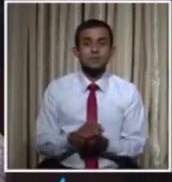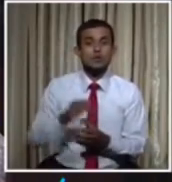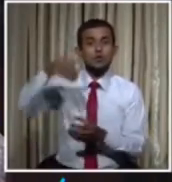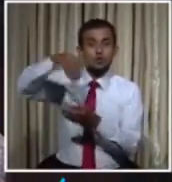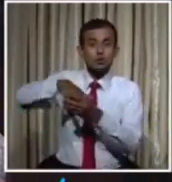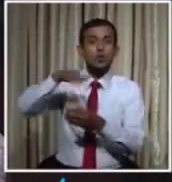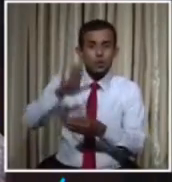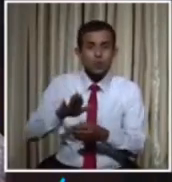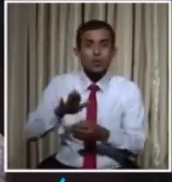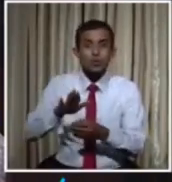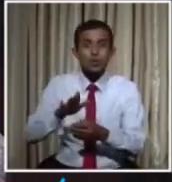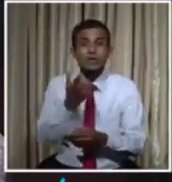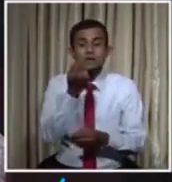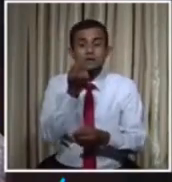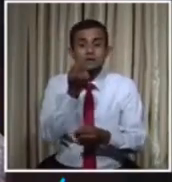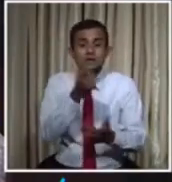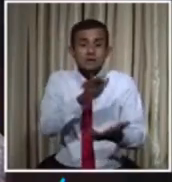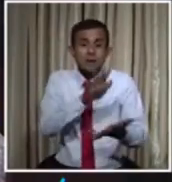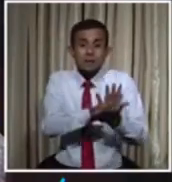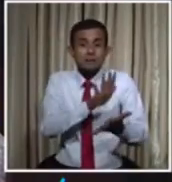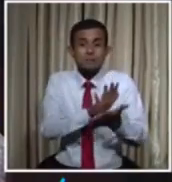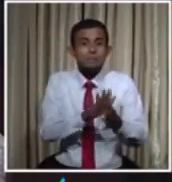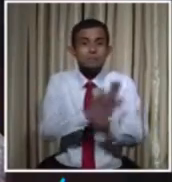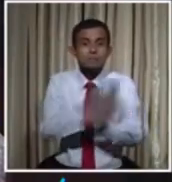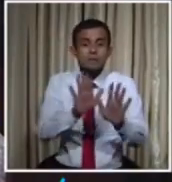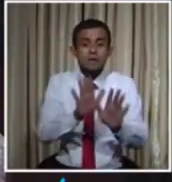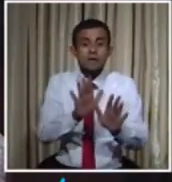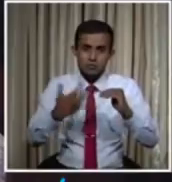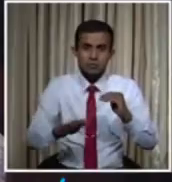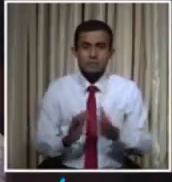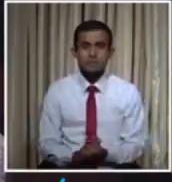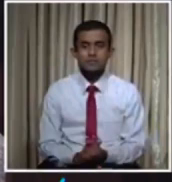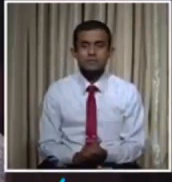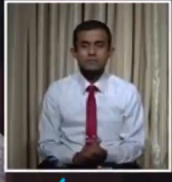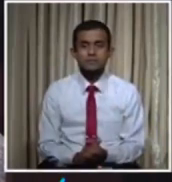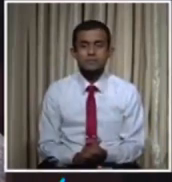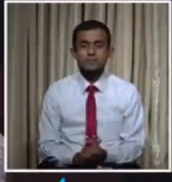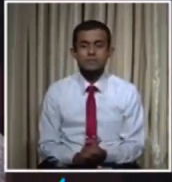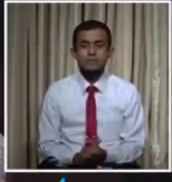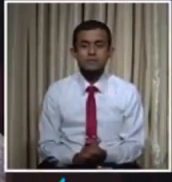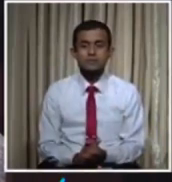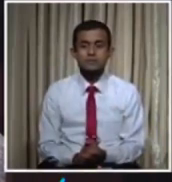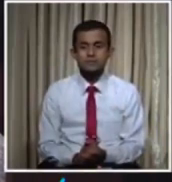සිදුවිය යුත්තේ මුදල් මුද්‍රණය නොව මුදල් උත්පාදනයයි කතානායකතුමනි